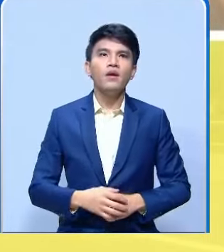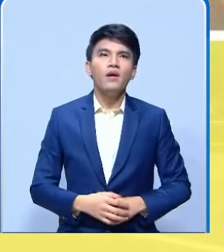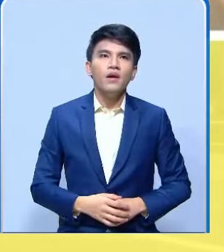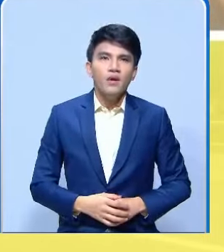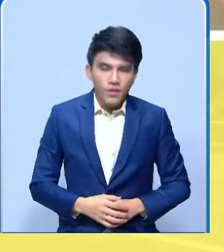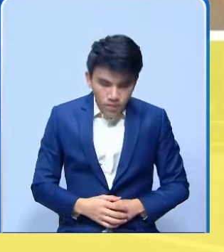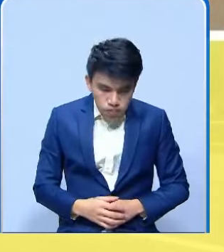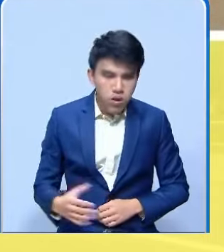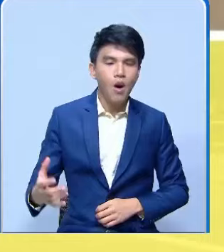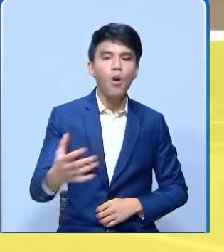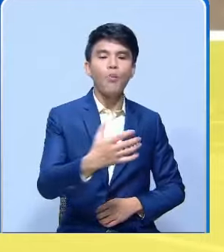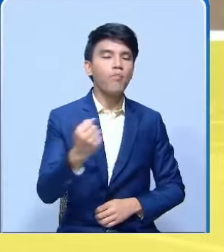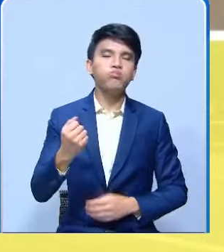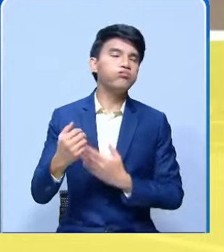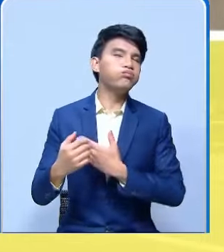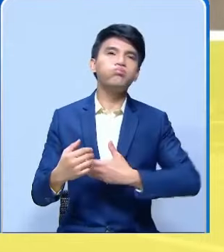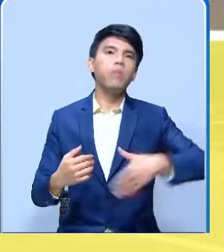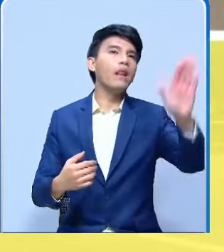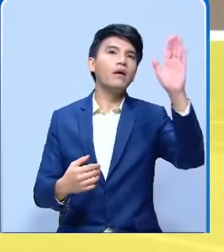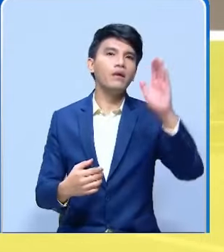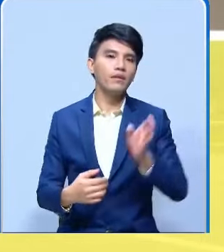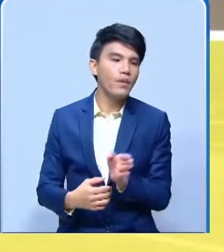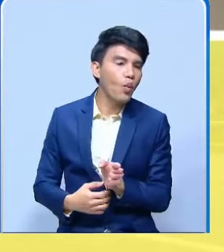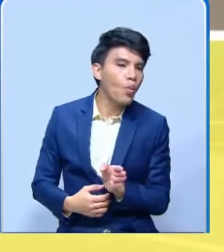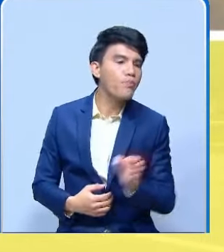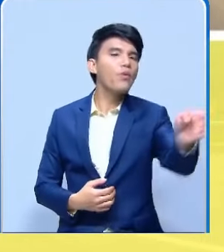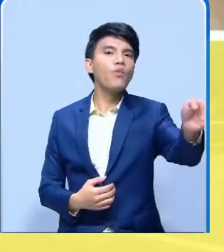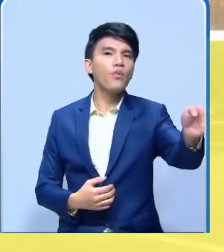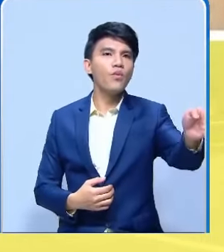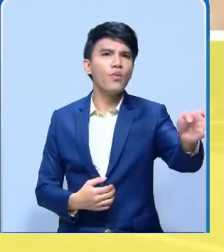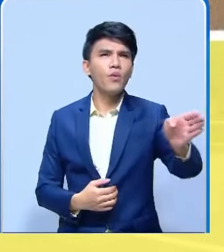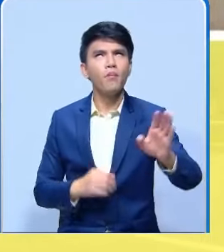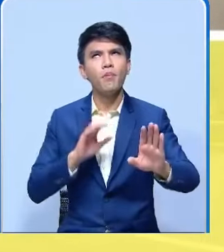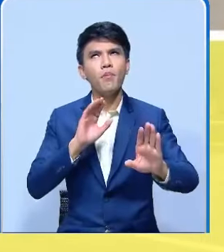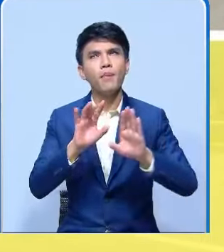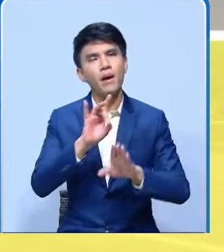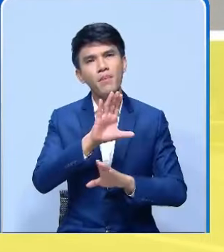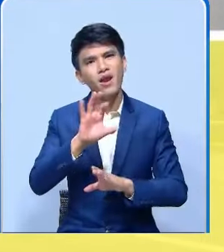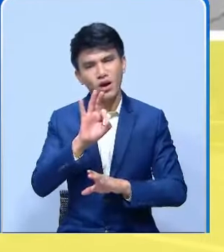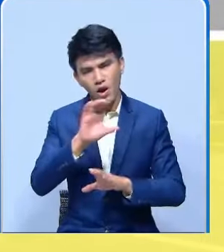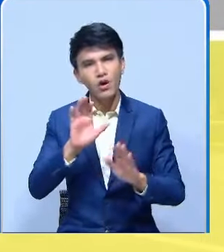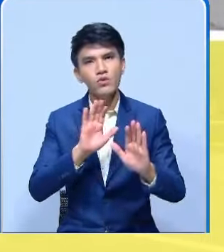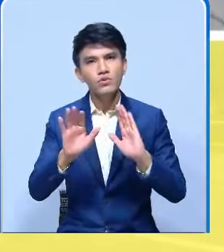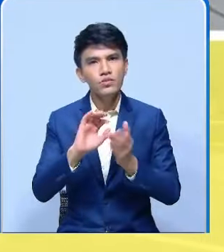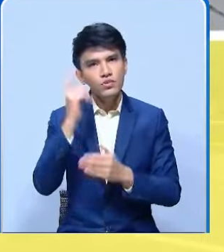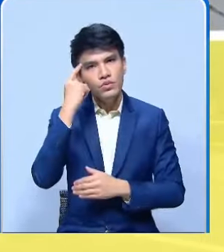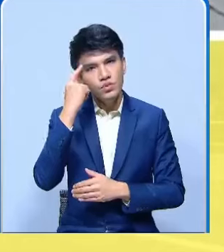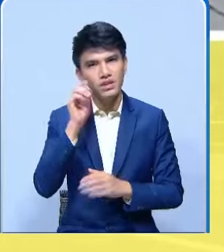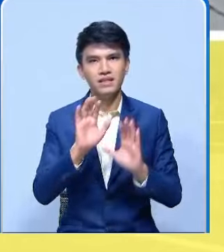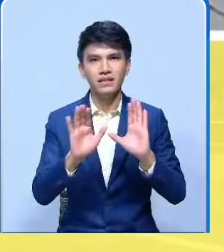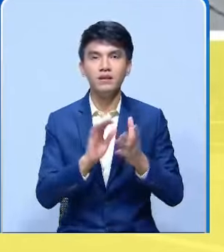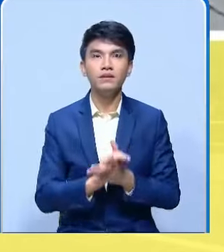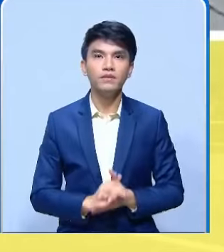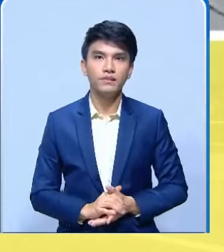แล้วเขาก็ลวกออกไปเลย คือลวกไปทั้งพวงเลย ใช่ไหมใช่ลวกไปทั้งพวงเลยประมาณ800-900บาทประมาณนี้ ที่คาดว่านะพี่นะ ใช่ใช่ค่